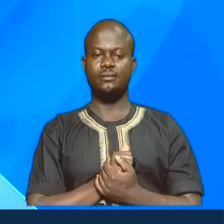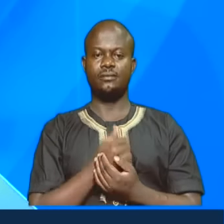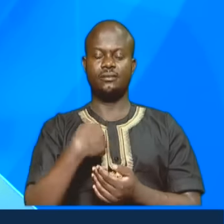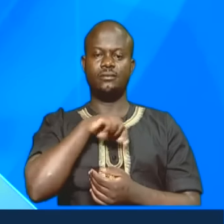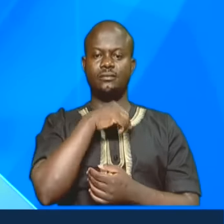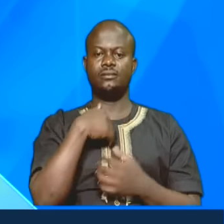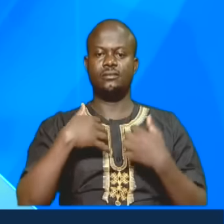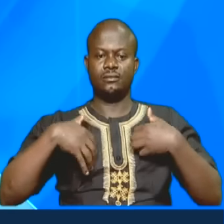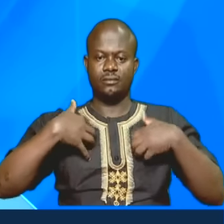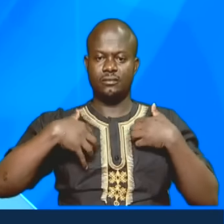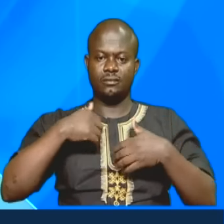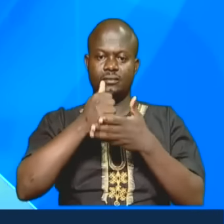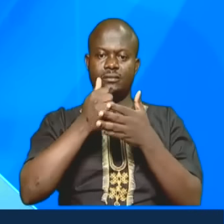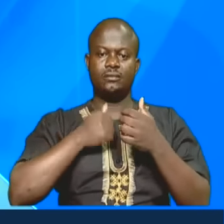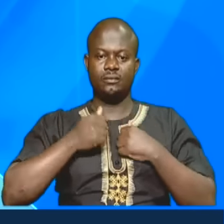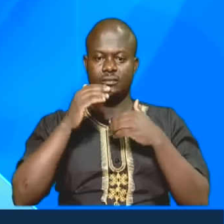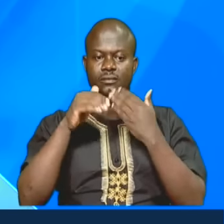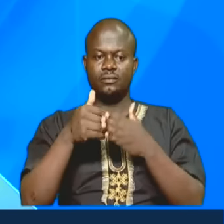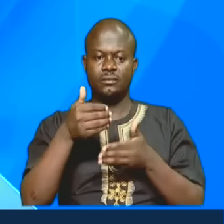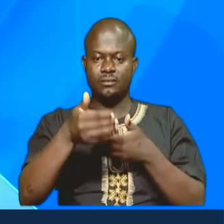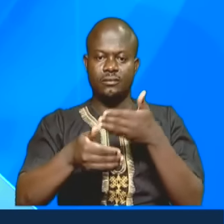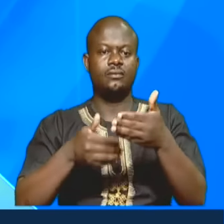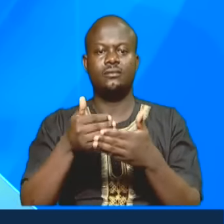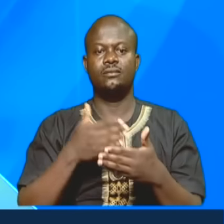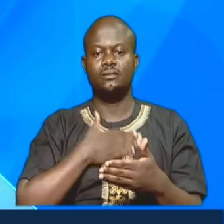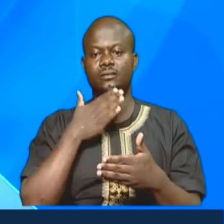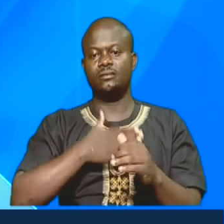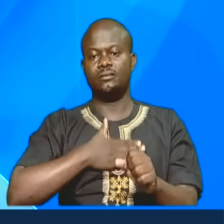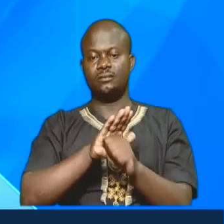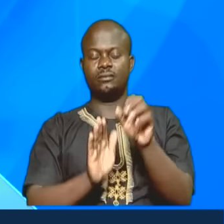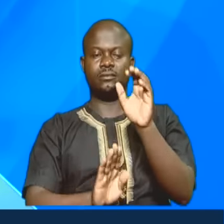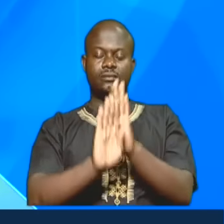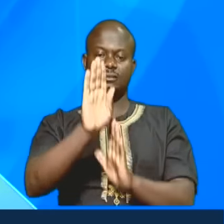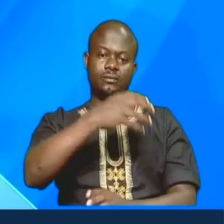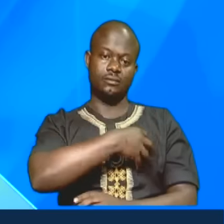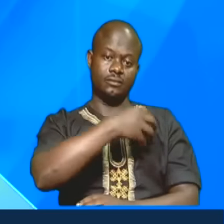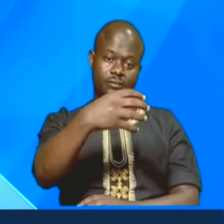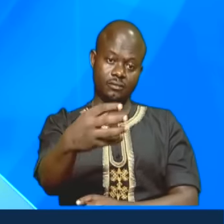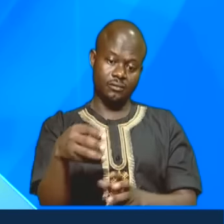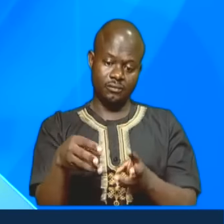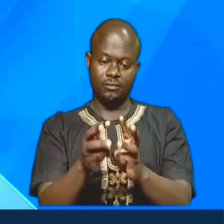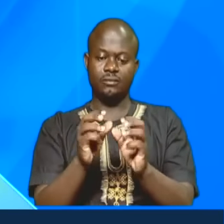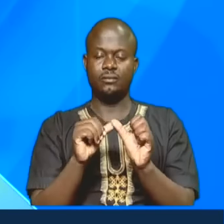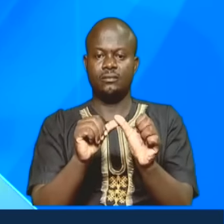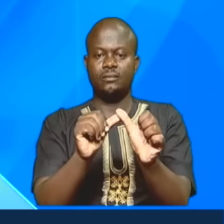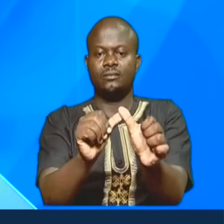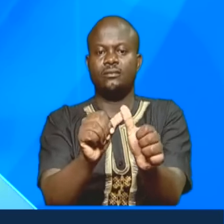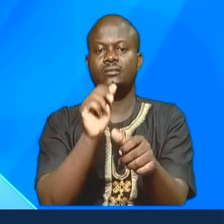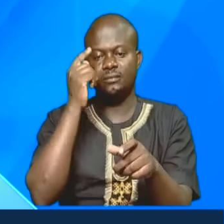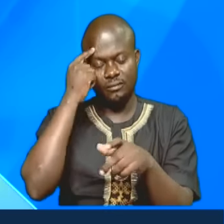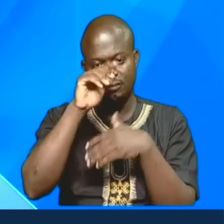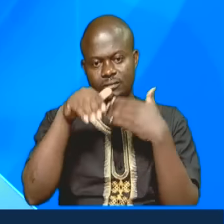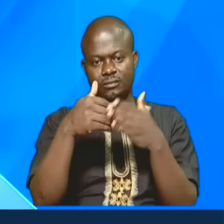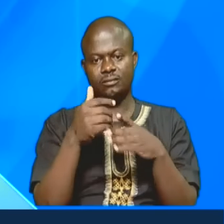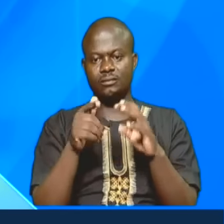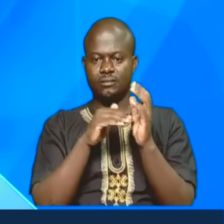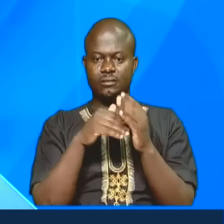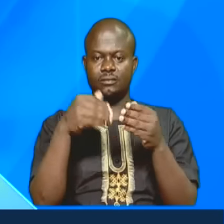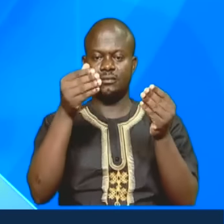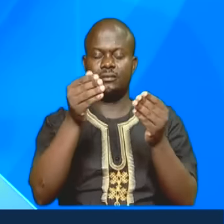Turacyafite ubushake bwo gufasha u Rwanda muri uru rugendo rushimishije mu guteza imbere ubukungu mu buryo burambye kuri bose kandi